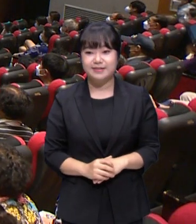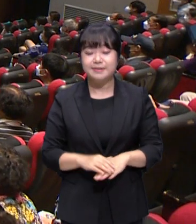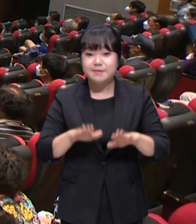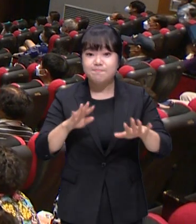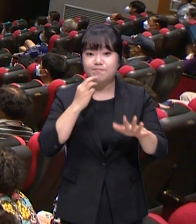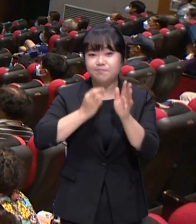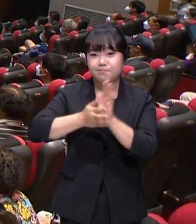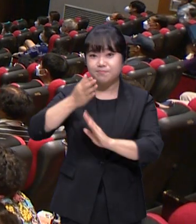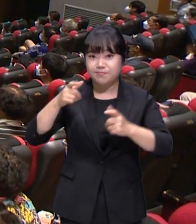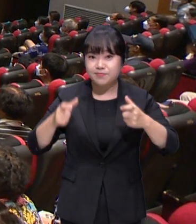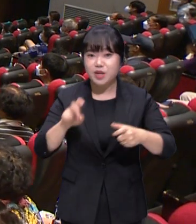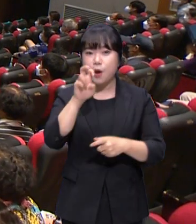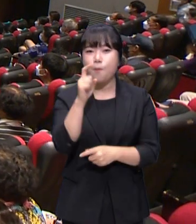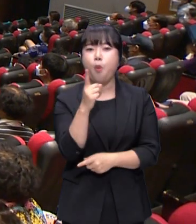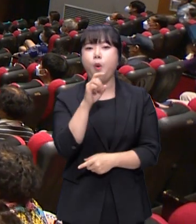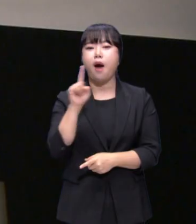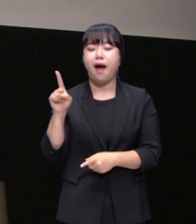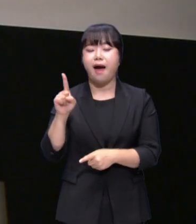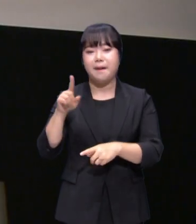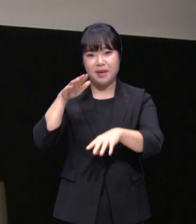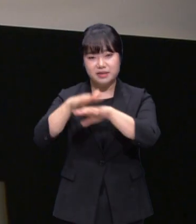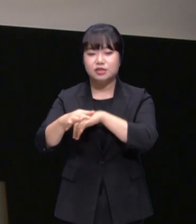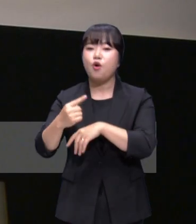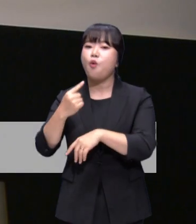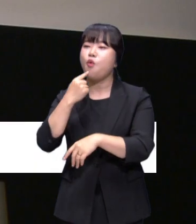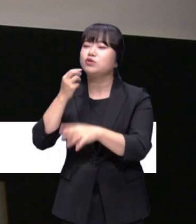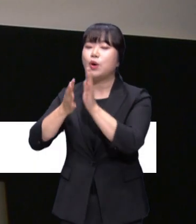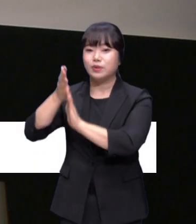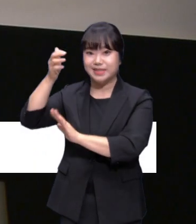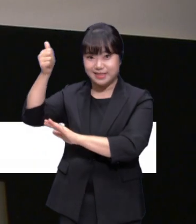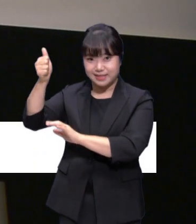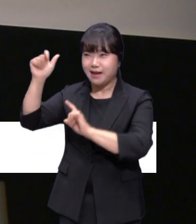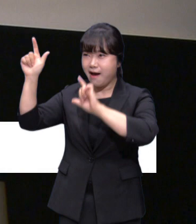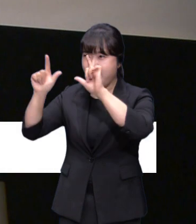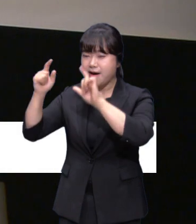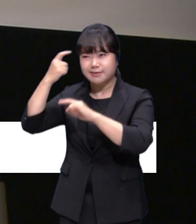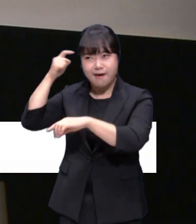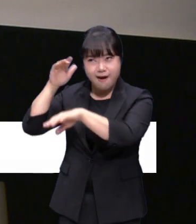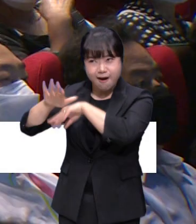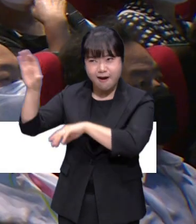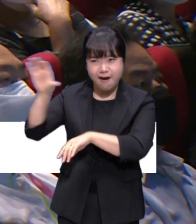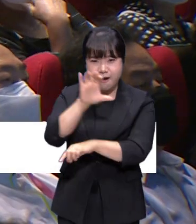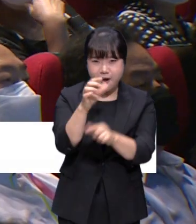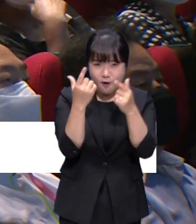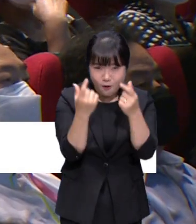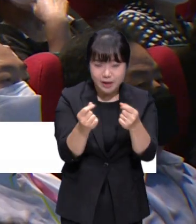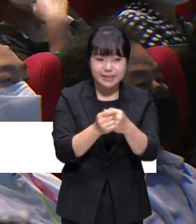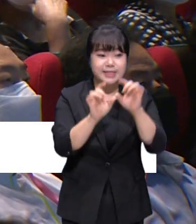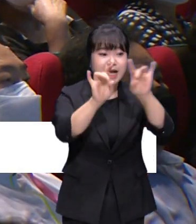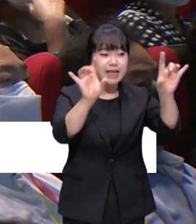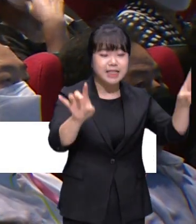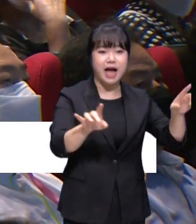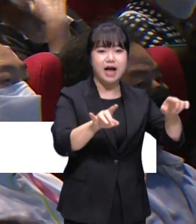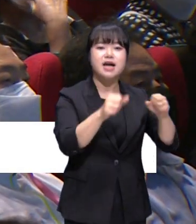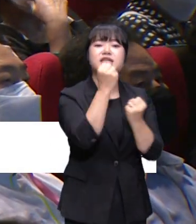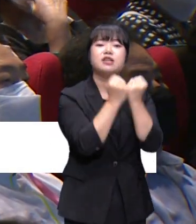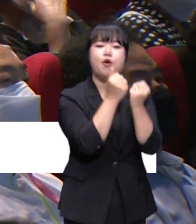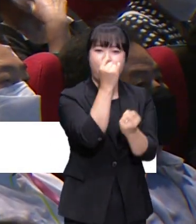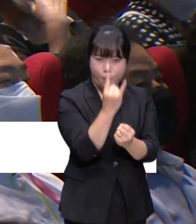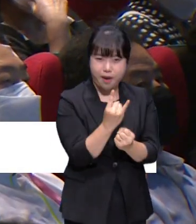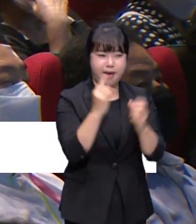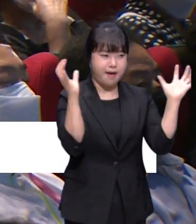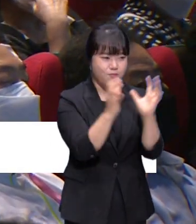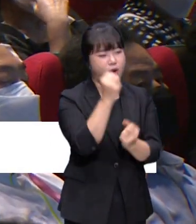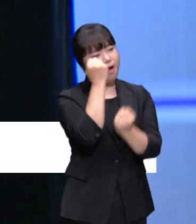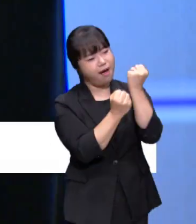현재 서울시는 모아타운을 오세훈표라 부르며 공을 들이고 있는 상황. 최근에는 각 자치구별 설명회도 열고